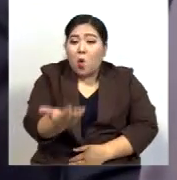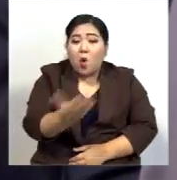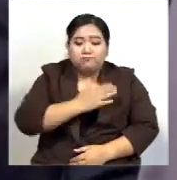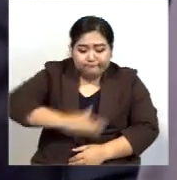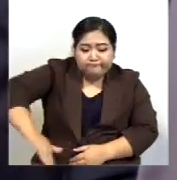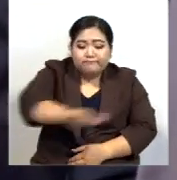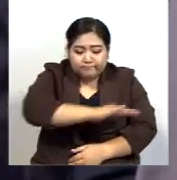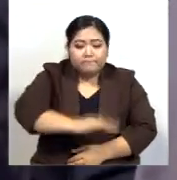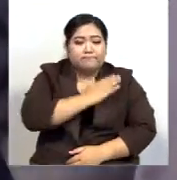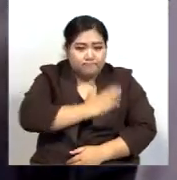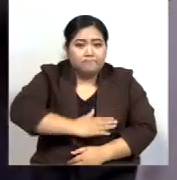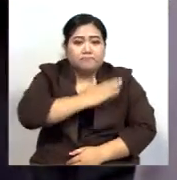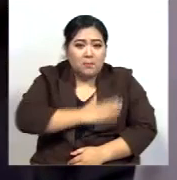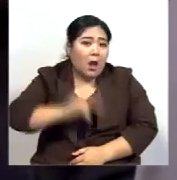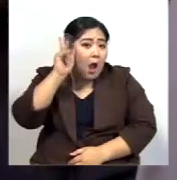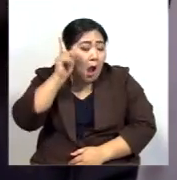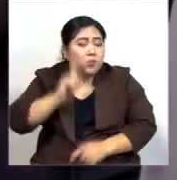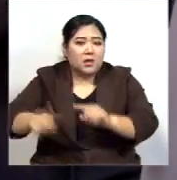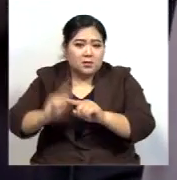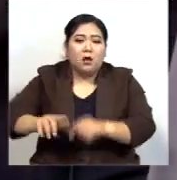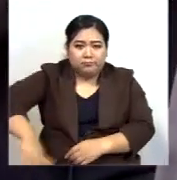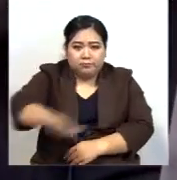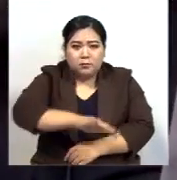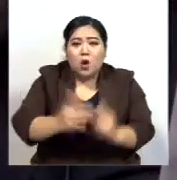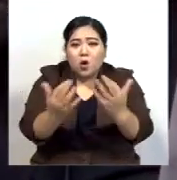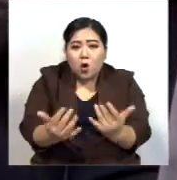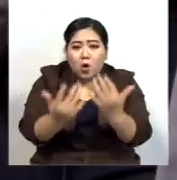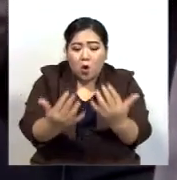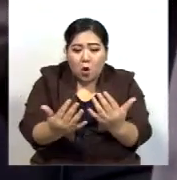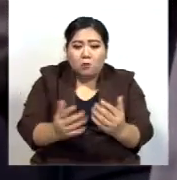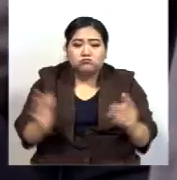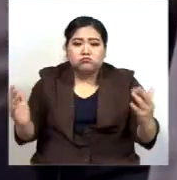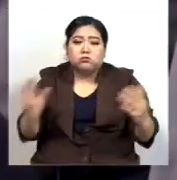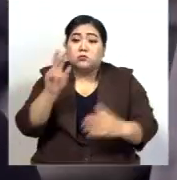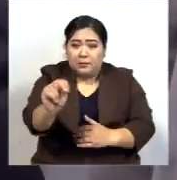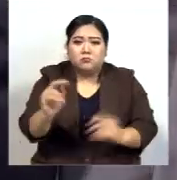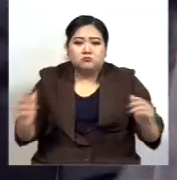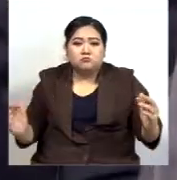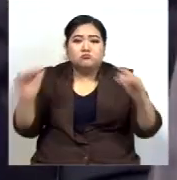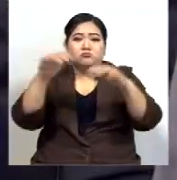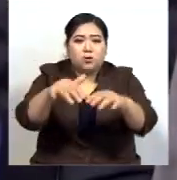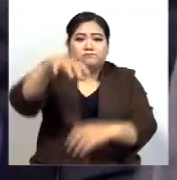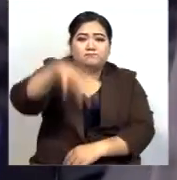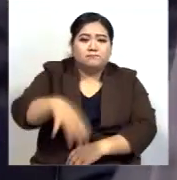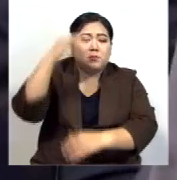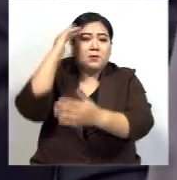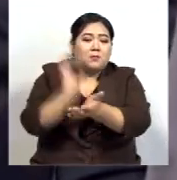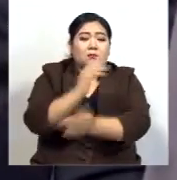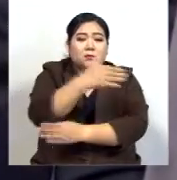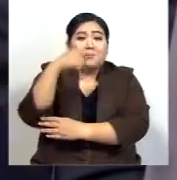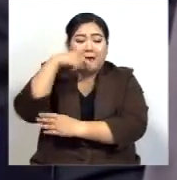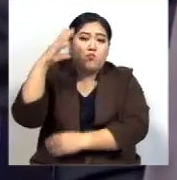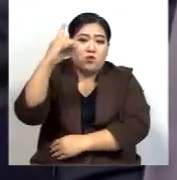พี่น้องประชาชนหรือผู้สื่อข่าวนะครับไปเจอไปพบกันที่สำนักงานตำรวจชาติพรุ่งนี้เวล